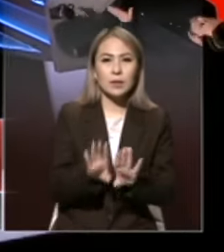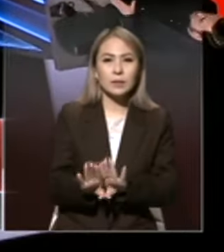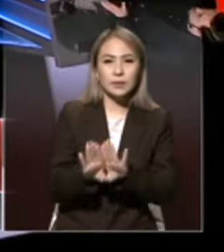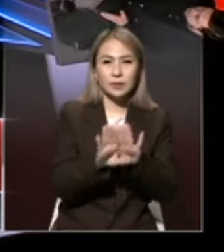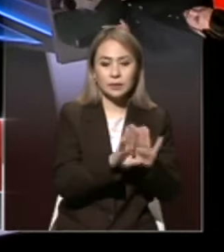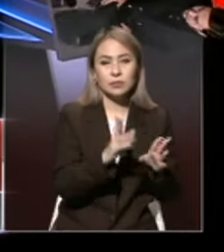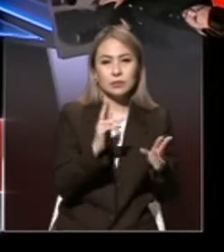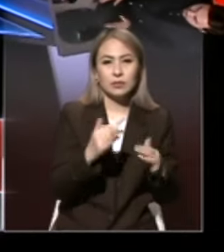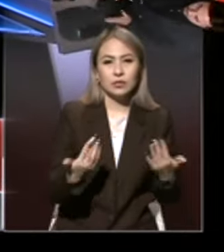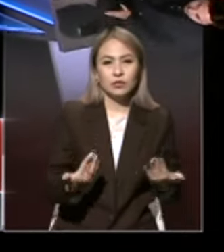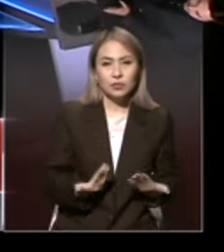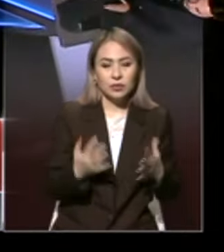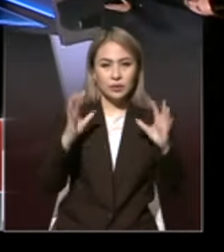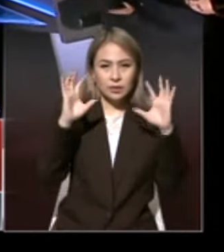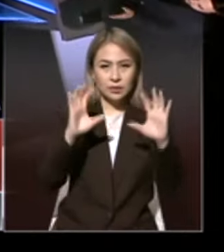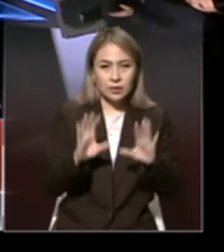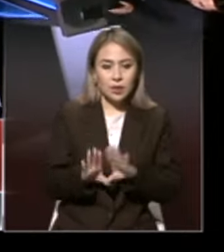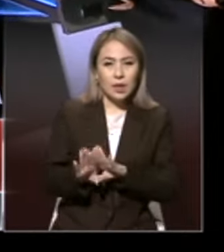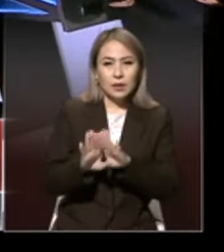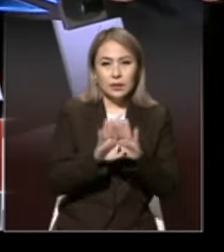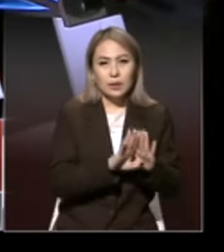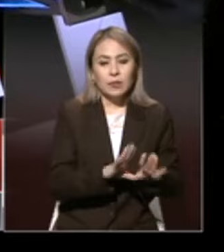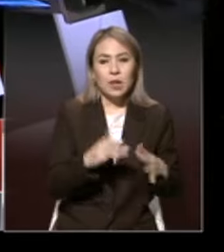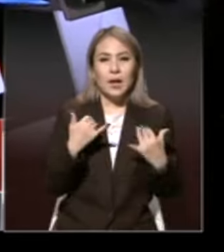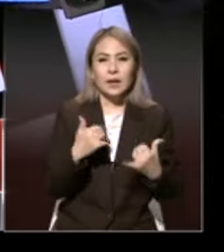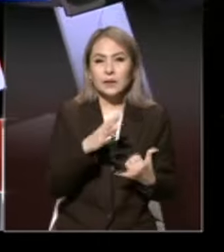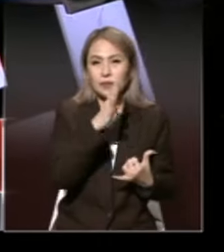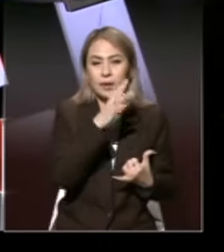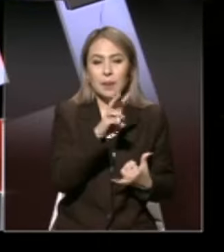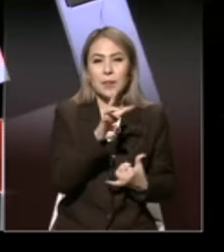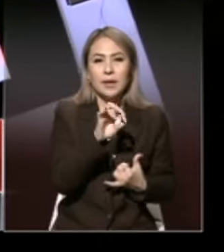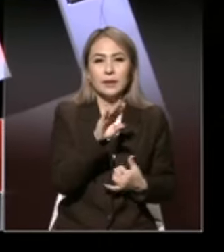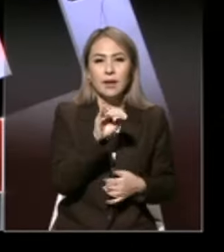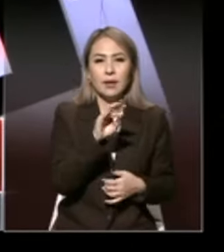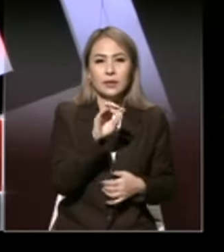бәрі заң тұрғыдан бірдей. Бірақ мысалы қазіргі таңда бізде менталитет